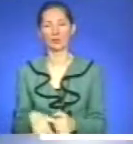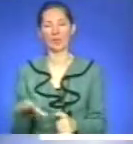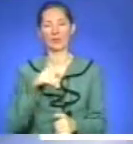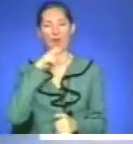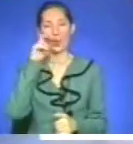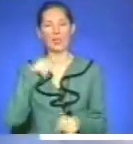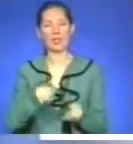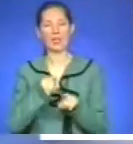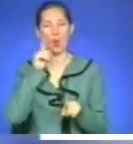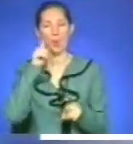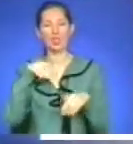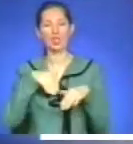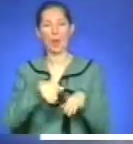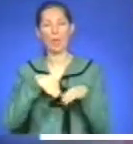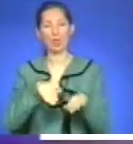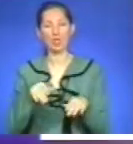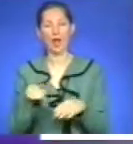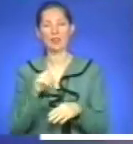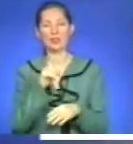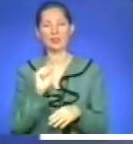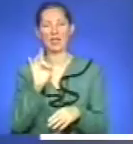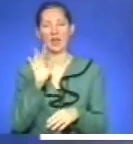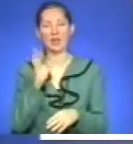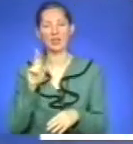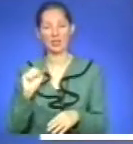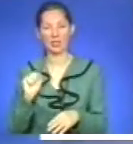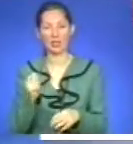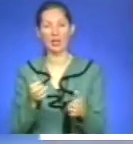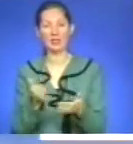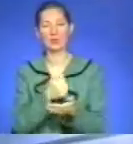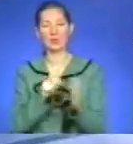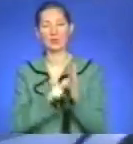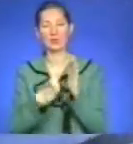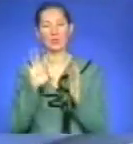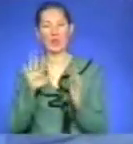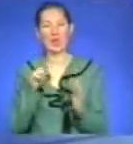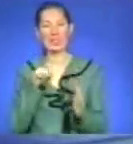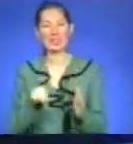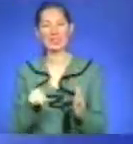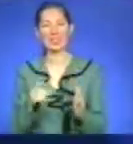Всеукраїнська та молодіжна прощі у Зарваниці зібрали 85 тисяч прочан.